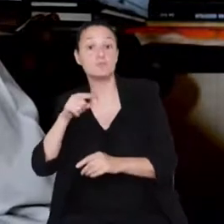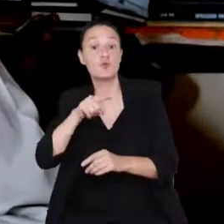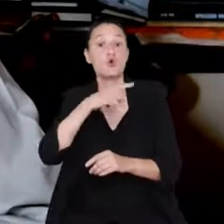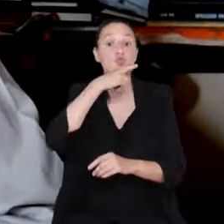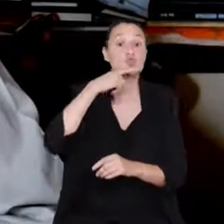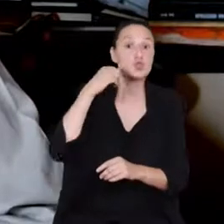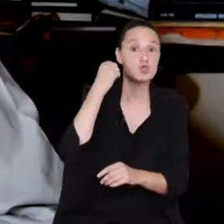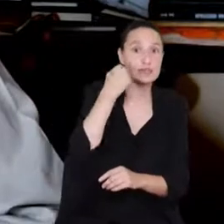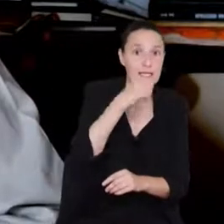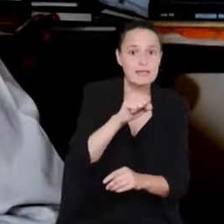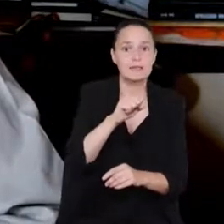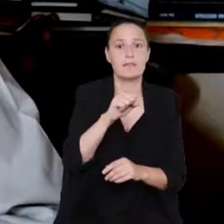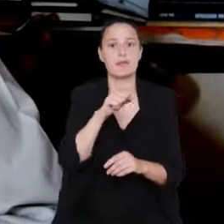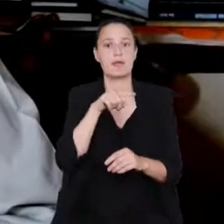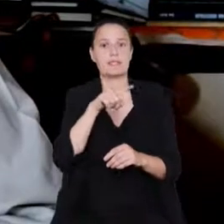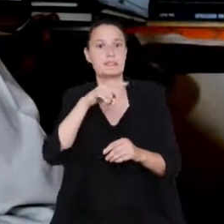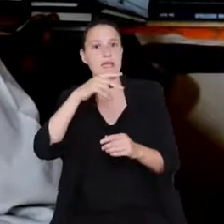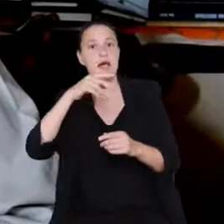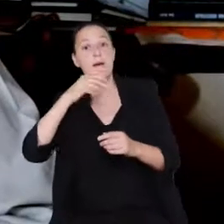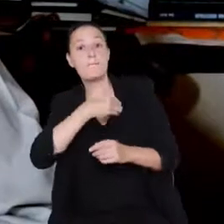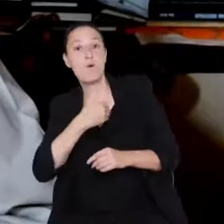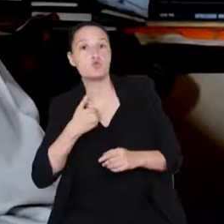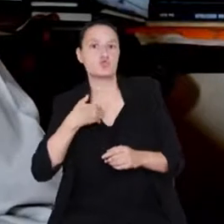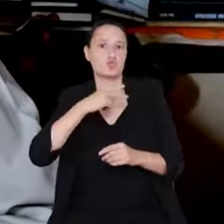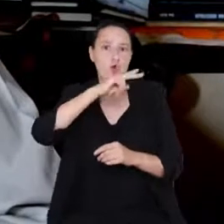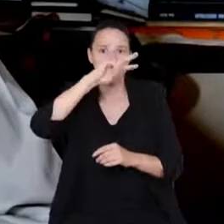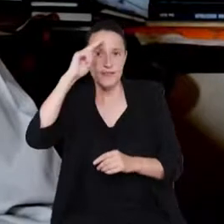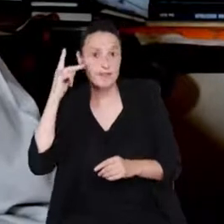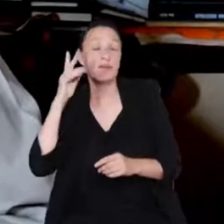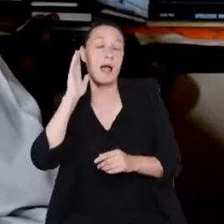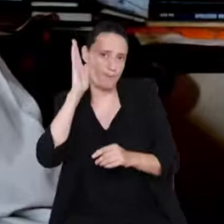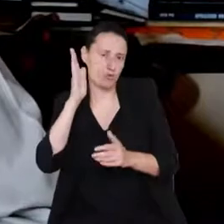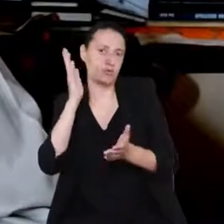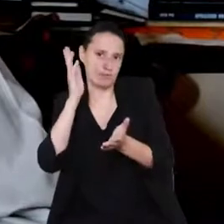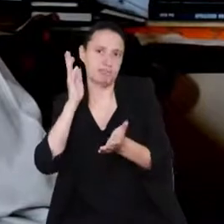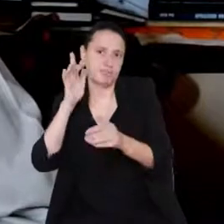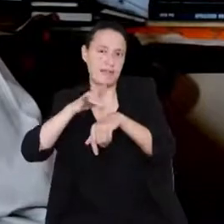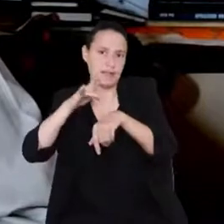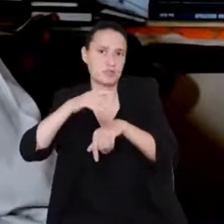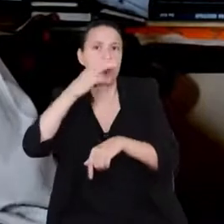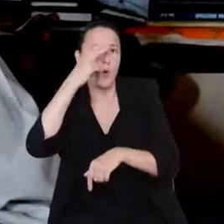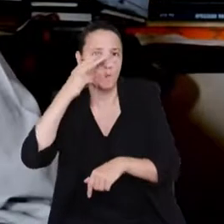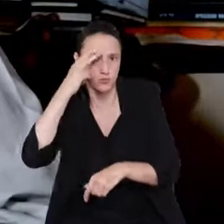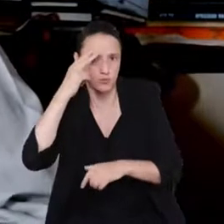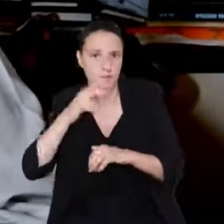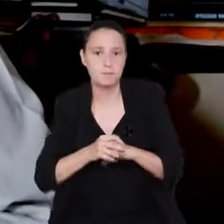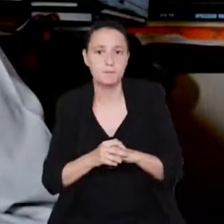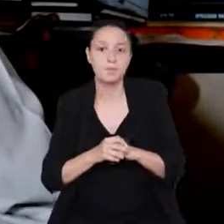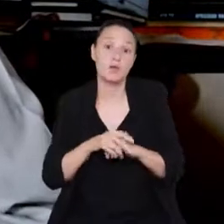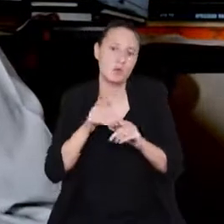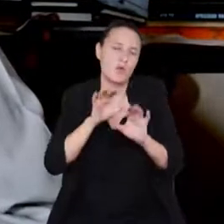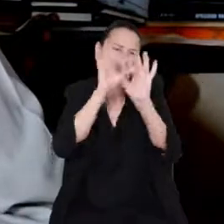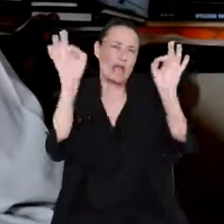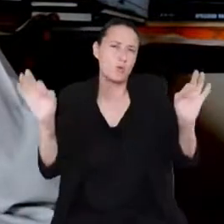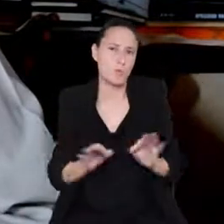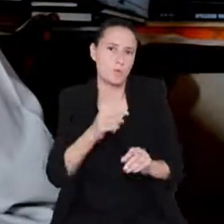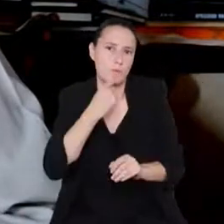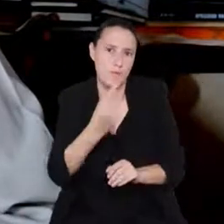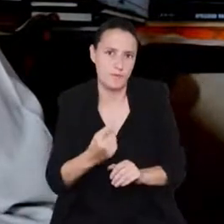Królestwa Polskiego i Litwy, czyli później nurt komunistyczny. Tak bym powiedział to najogólniej.